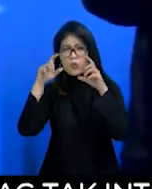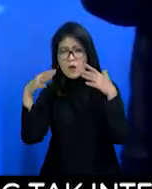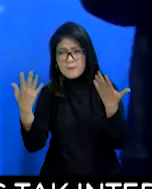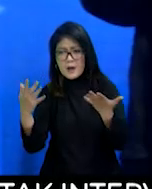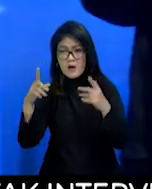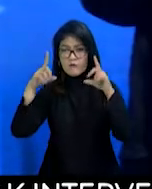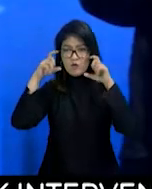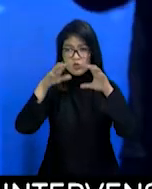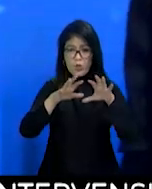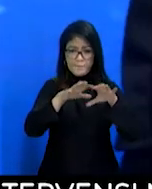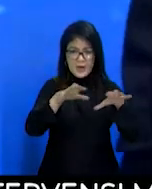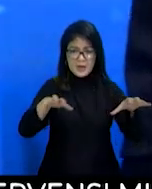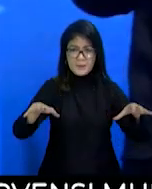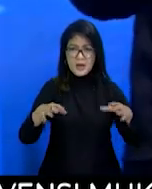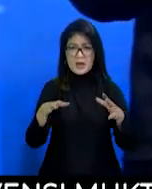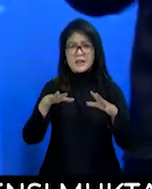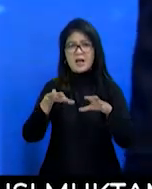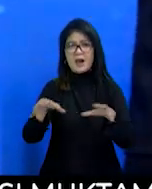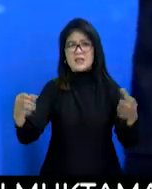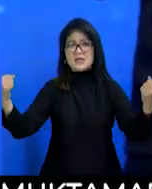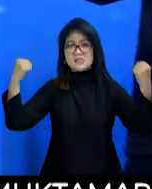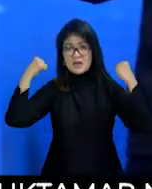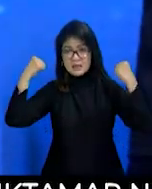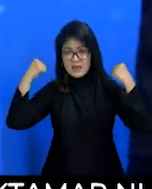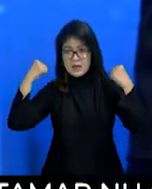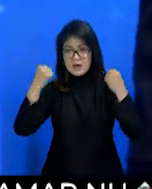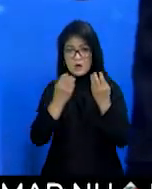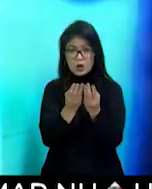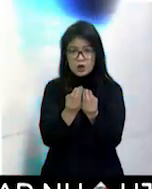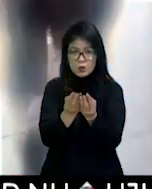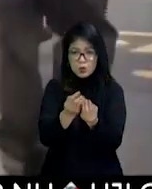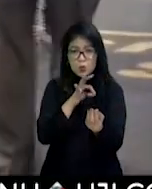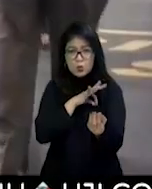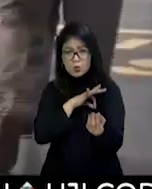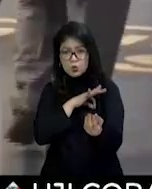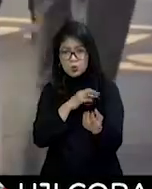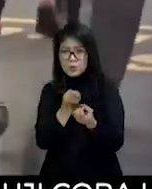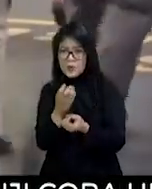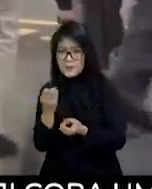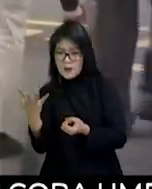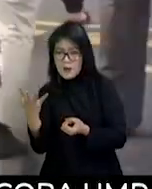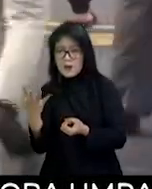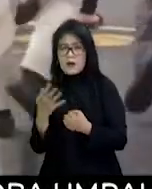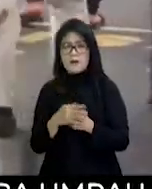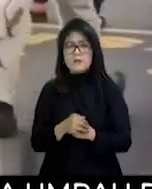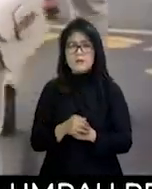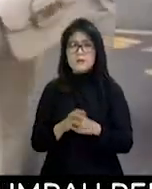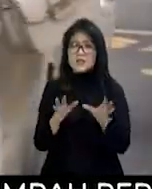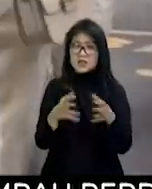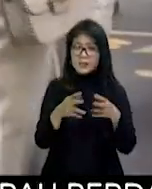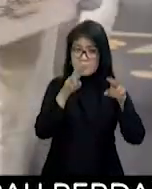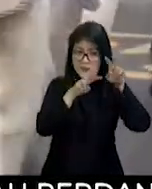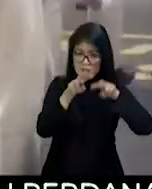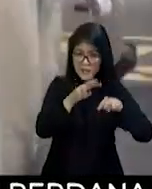paket Alkes berikut perhitungan keuntungan yang akan didapat. Penyidik menyebut jumlah korban